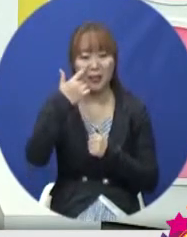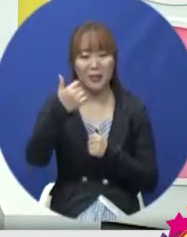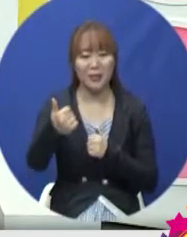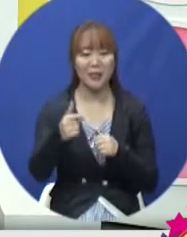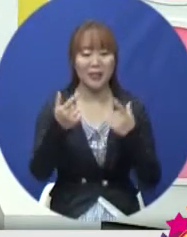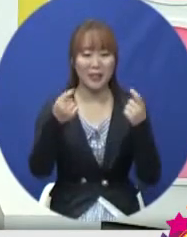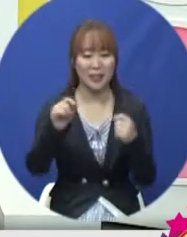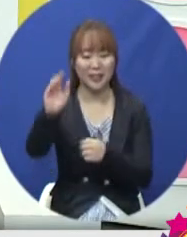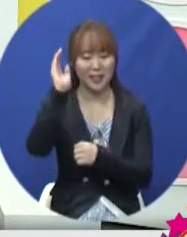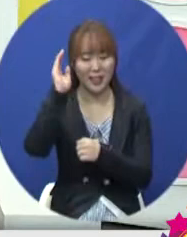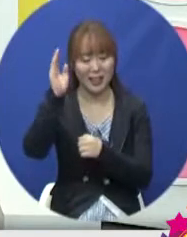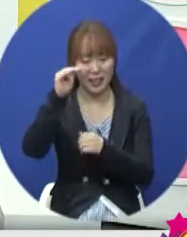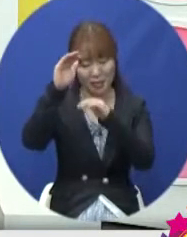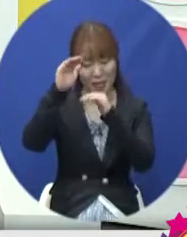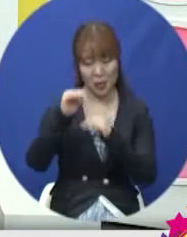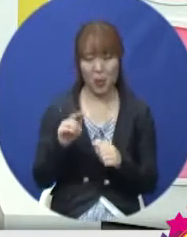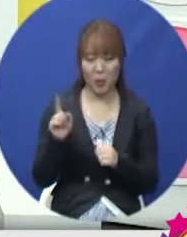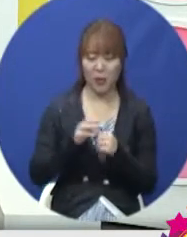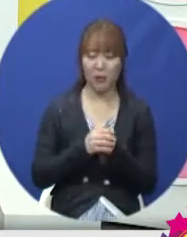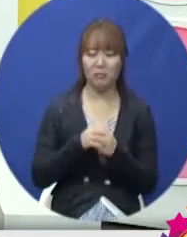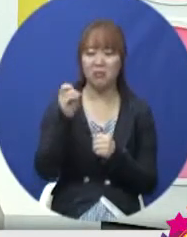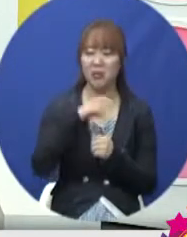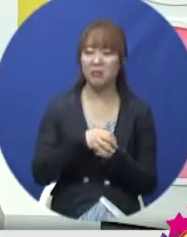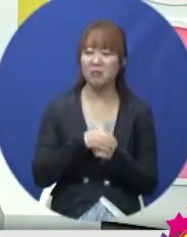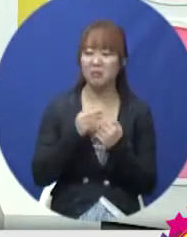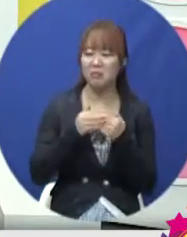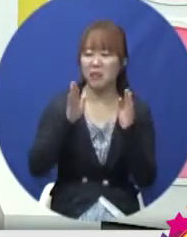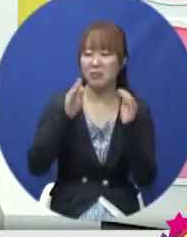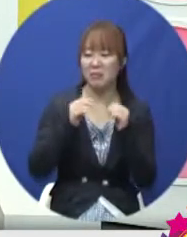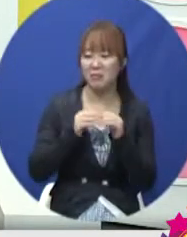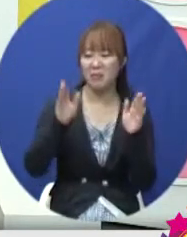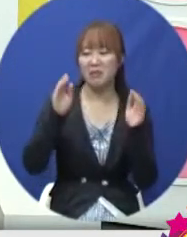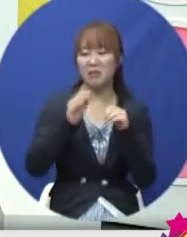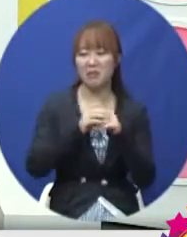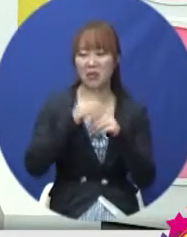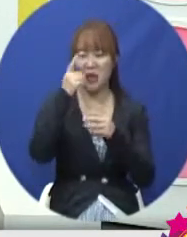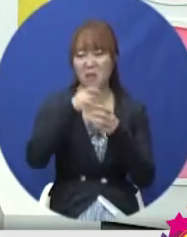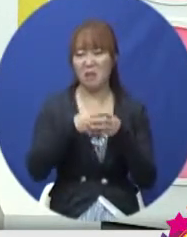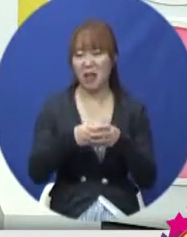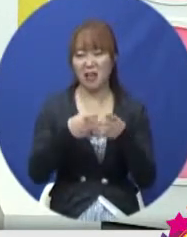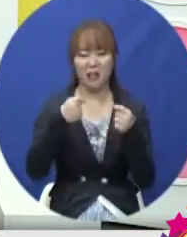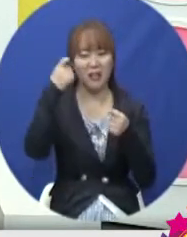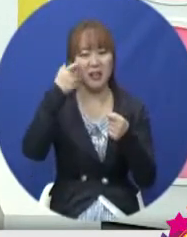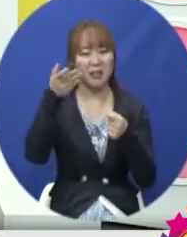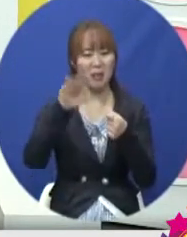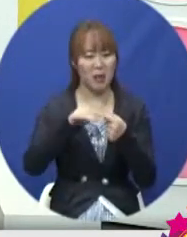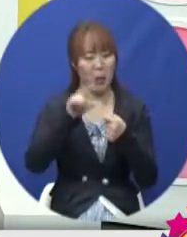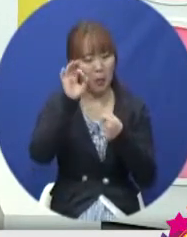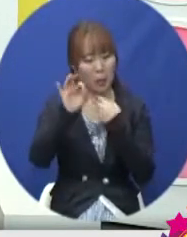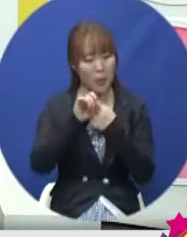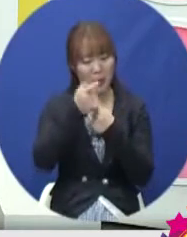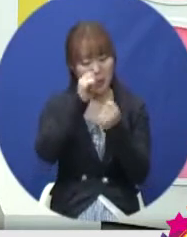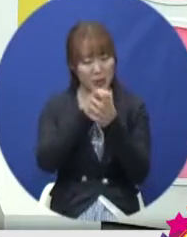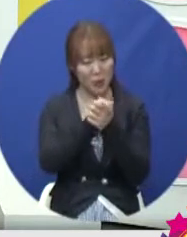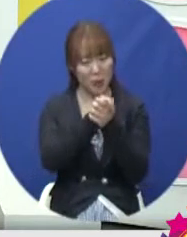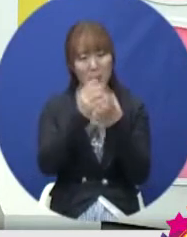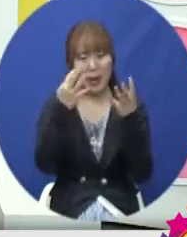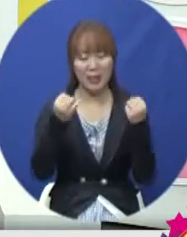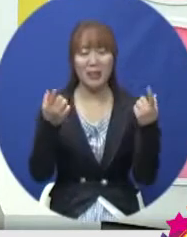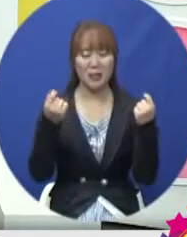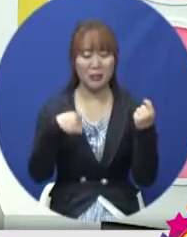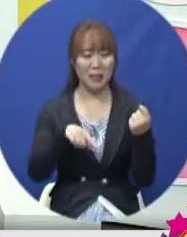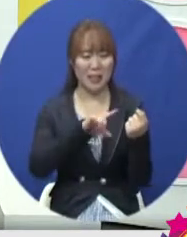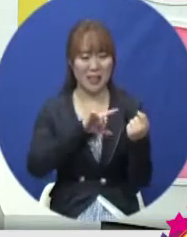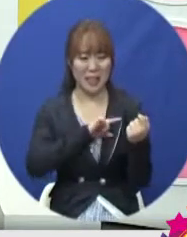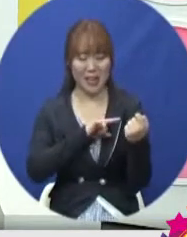아버님께서 이렇게 말씀하시는 건 조금 이렇게 툭툭 무뚝뚝 하신 듯한데 정이 굉장히 많으신가 봐요. 아, 그렇게 저희 노래